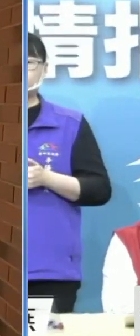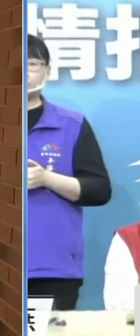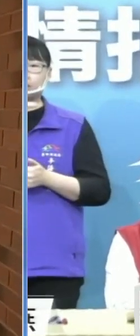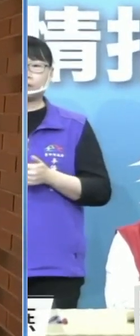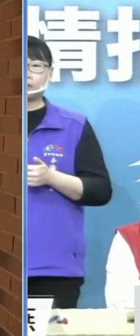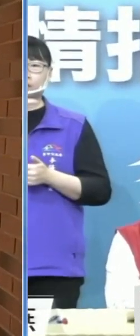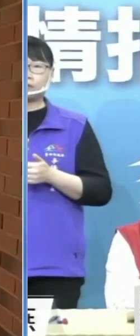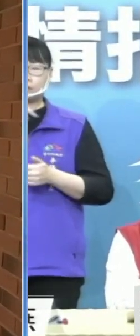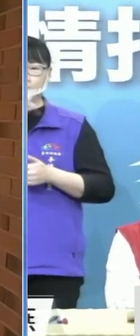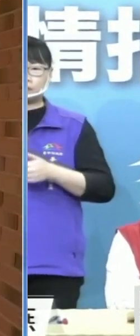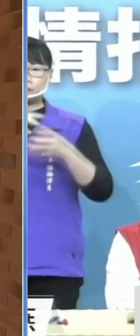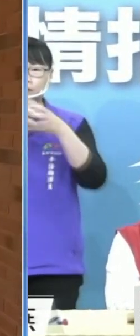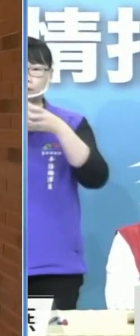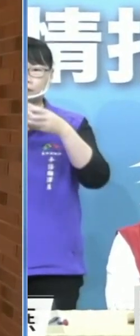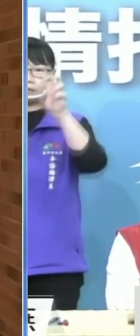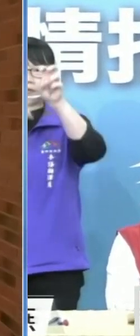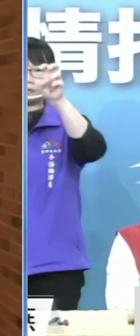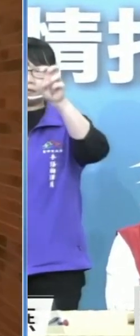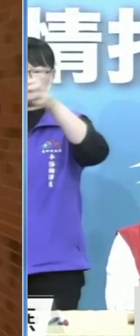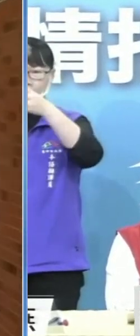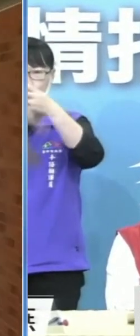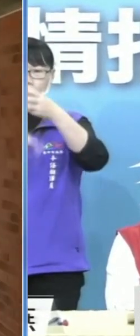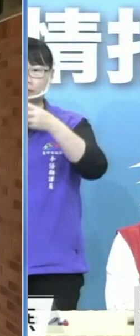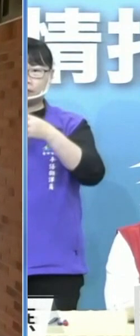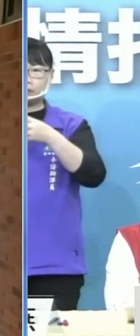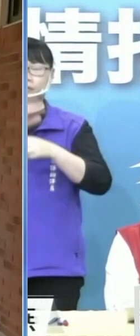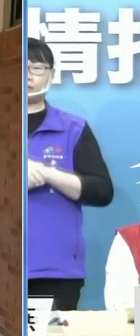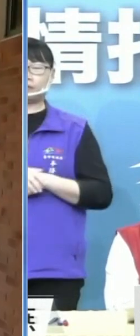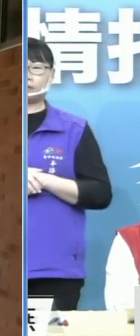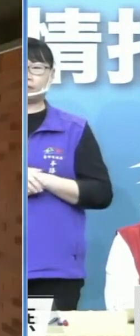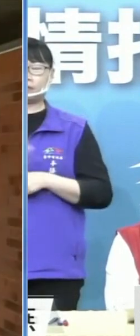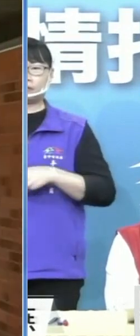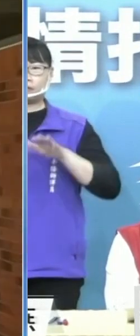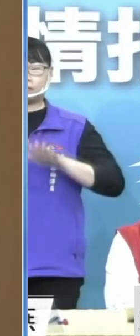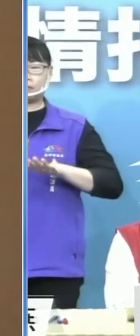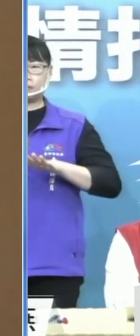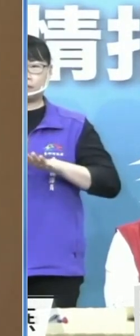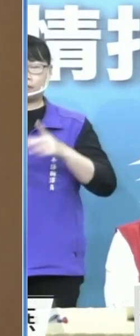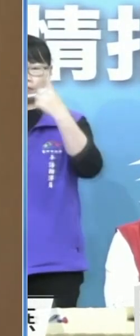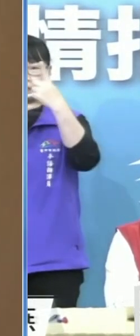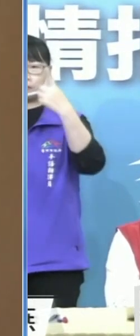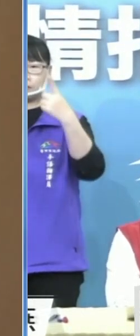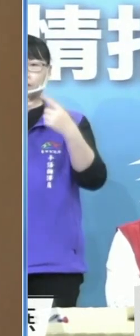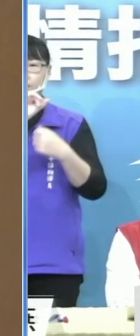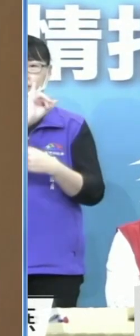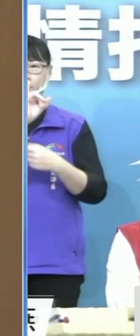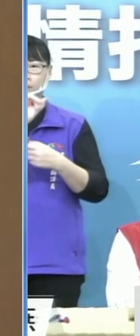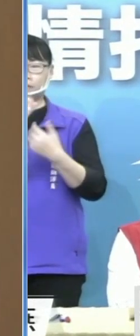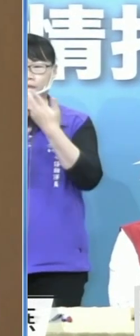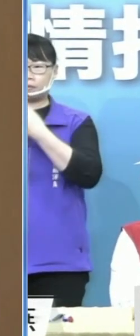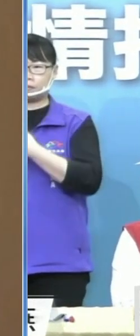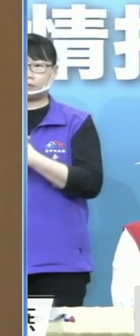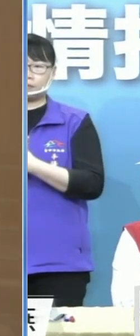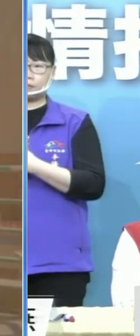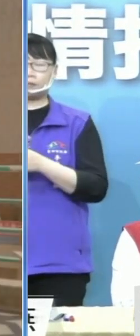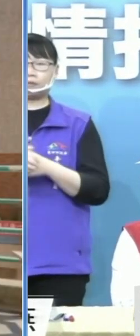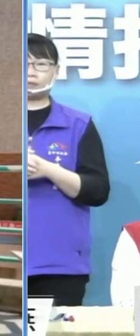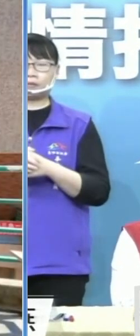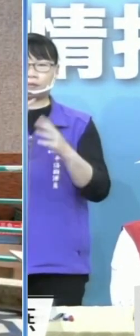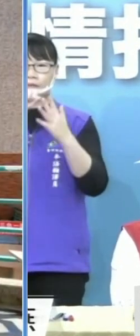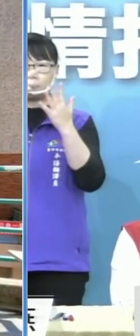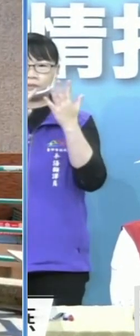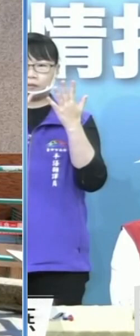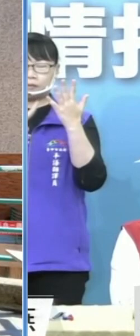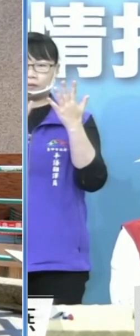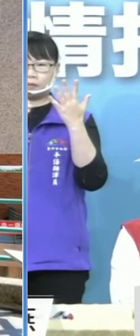去唱歌的20位学生之二啊。那所以呢，一位是女性，一位是男性。